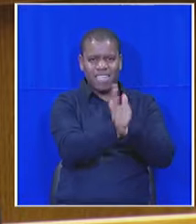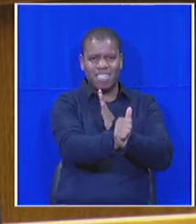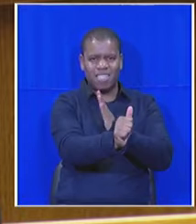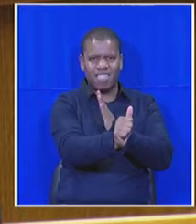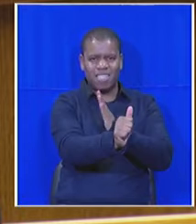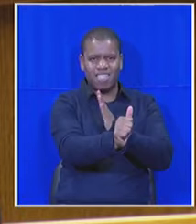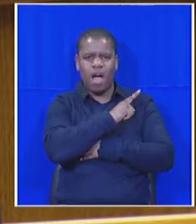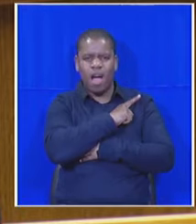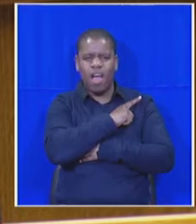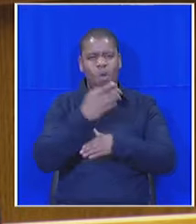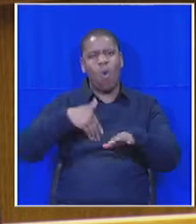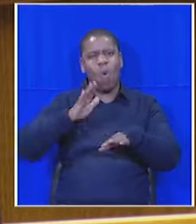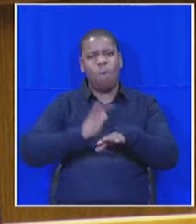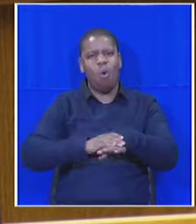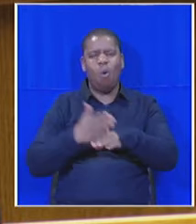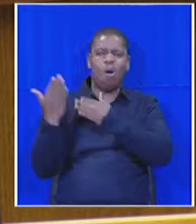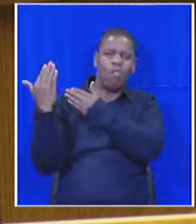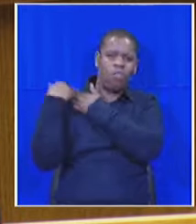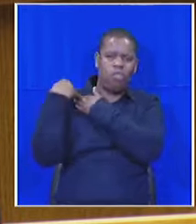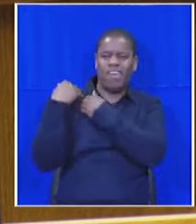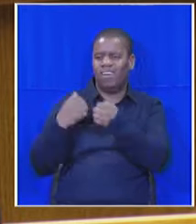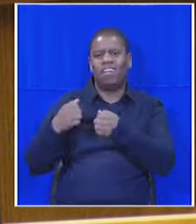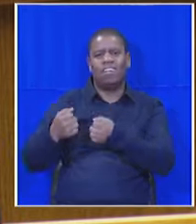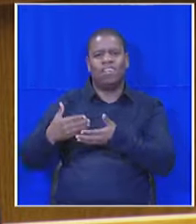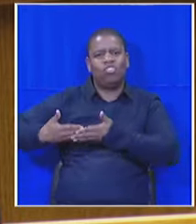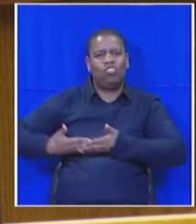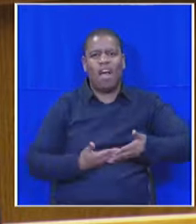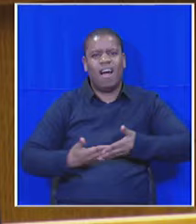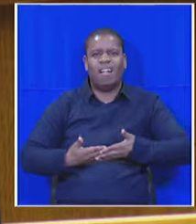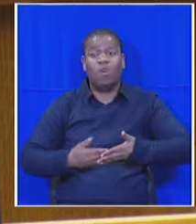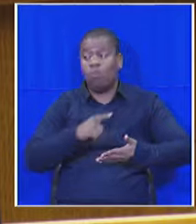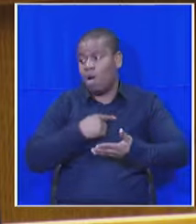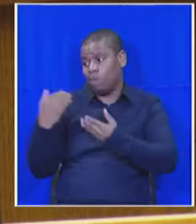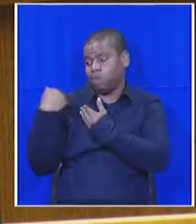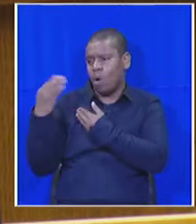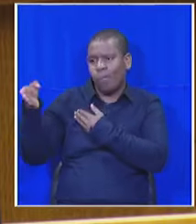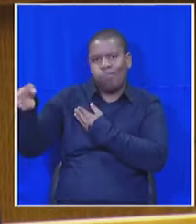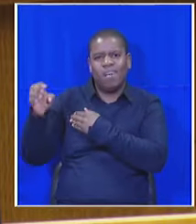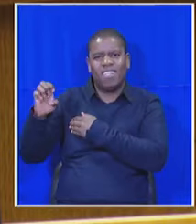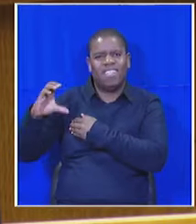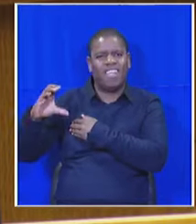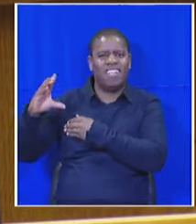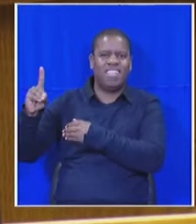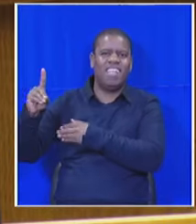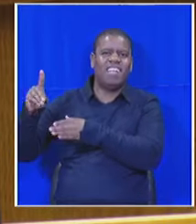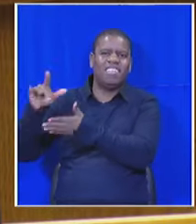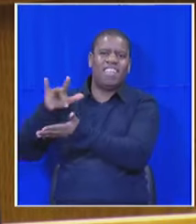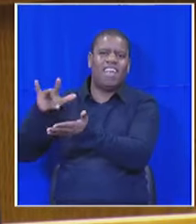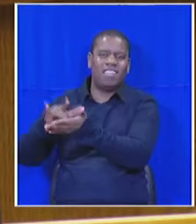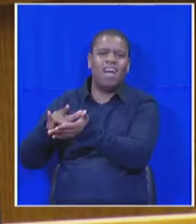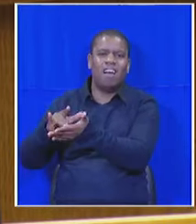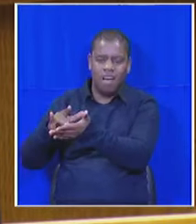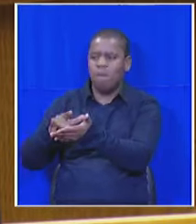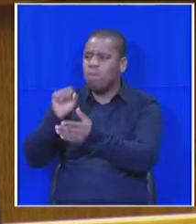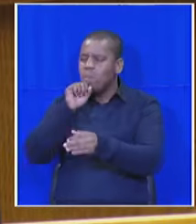usesikolweni sabantwana abaselula. Abantwana xa beye kwi-early child development center